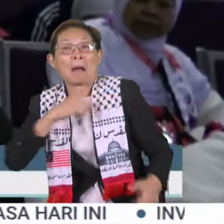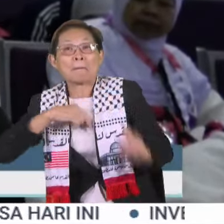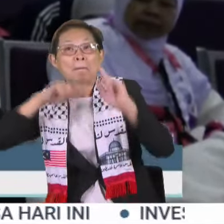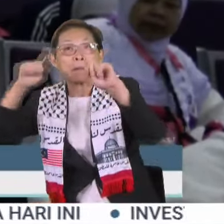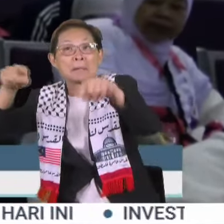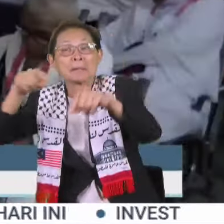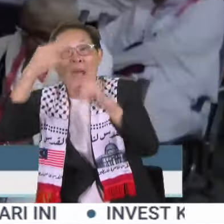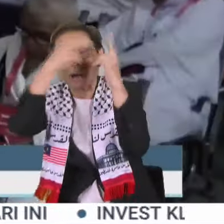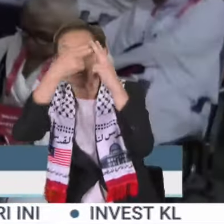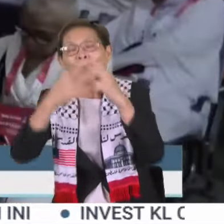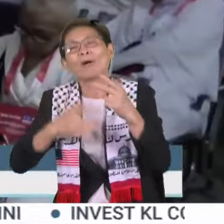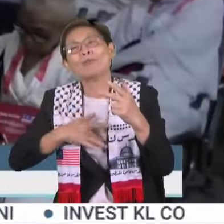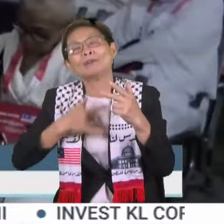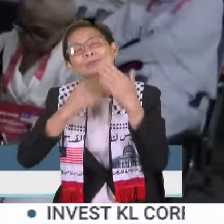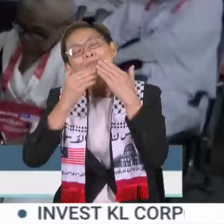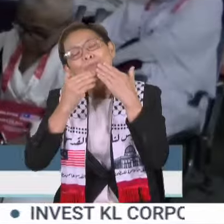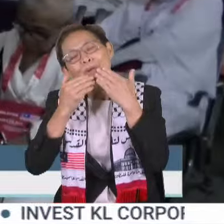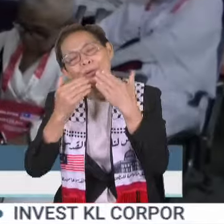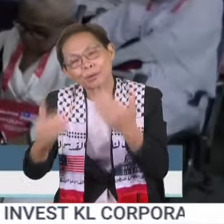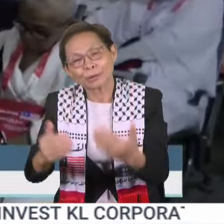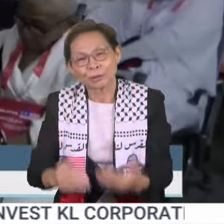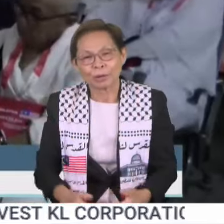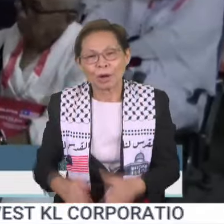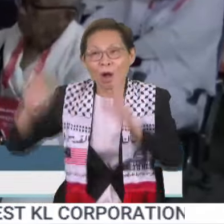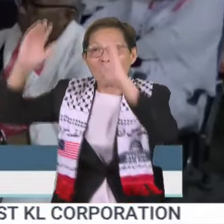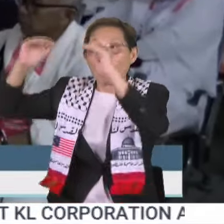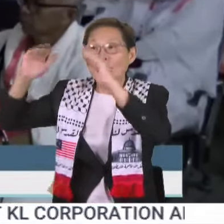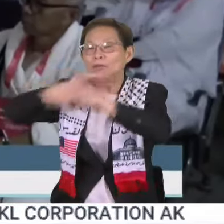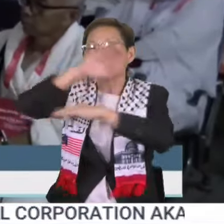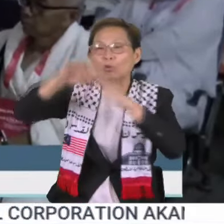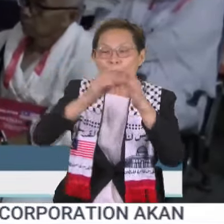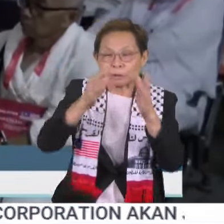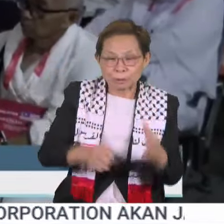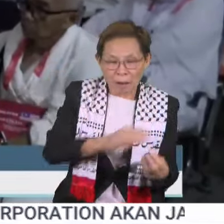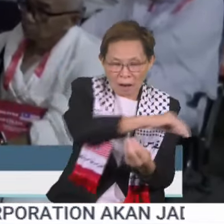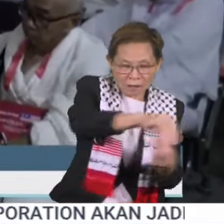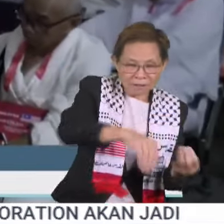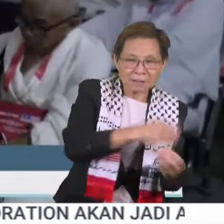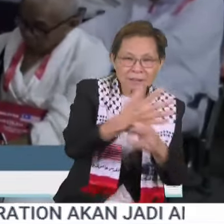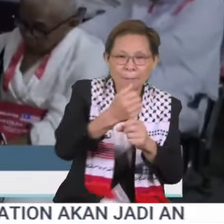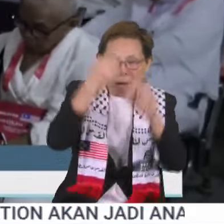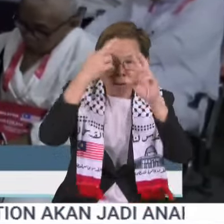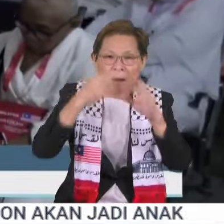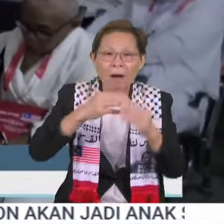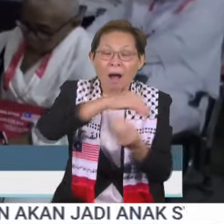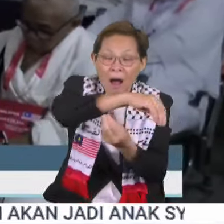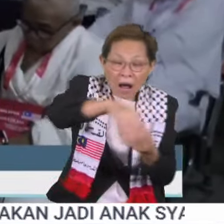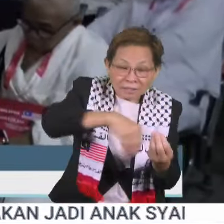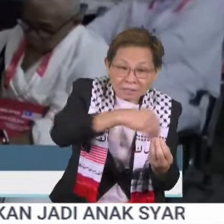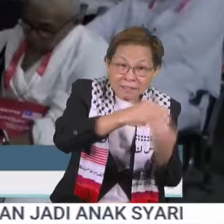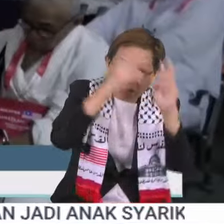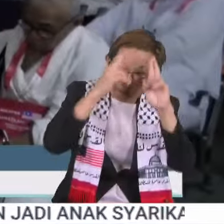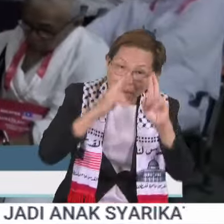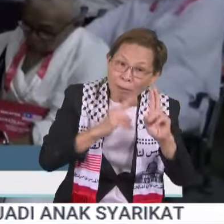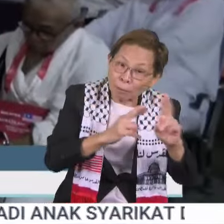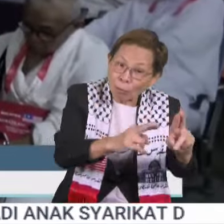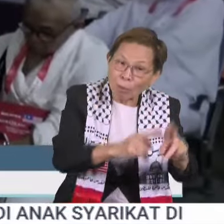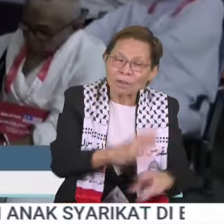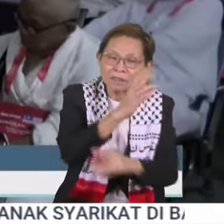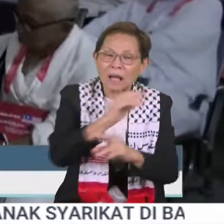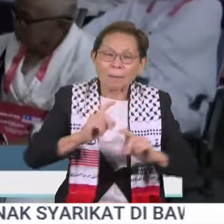tu bersyukurlah. Semoga semua jemaah mendapat haji yang mabrur insyaAllah, diberi